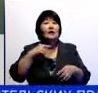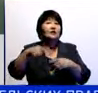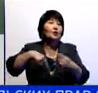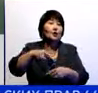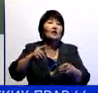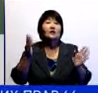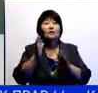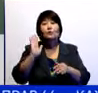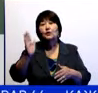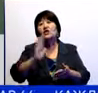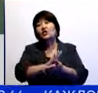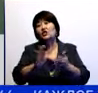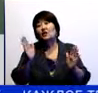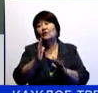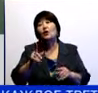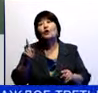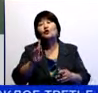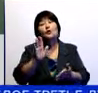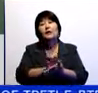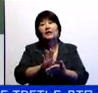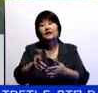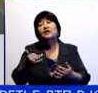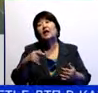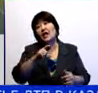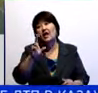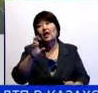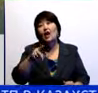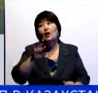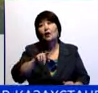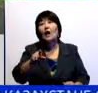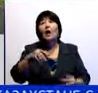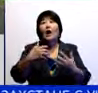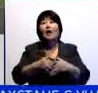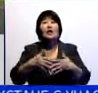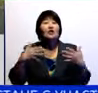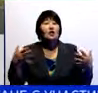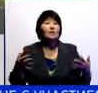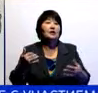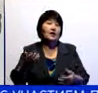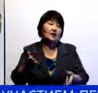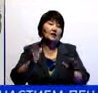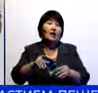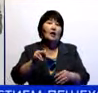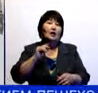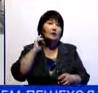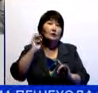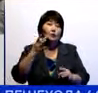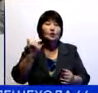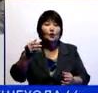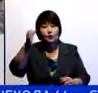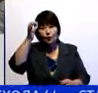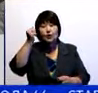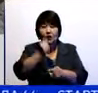туда уже будет отправляться чистый воздух, чтобы не загрязнять дальше экологию. Агрегат небольших размеров, работает бесшумно. Сейчас